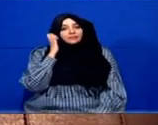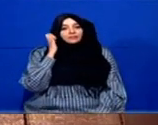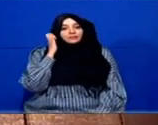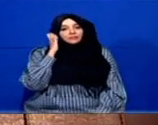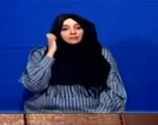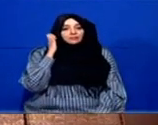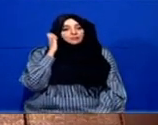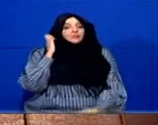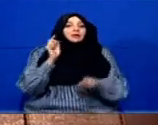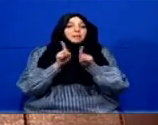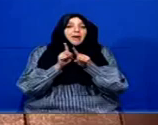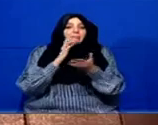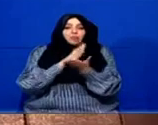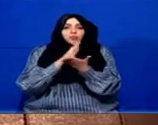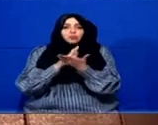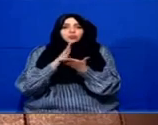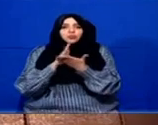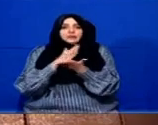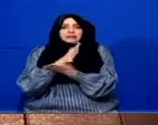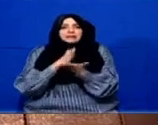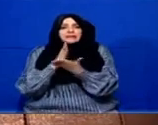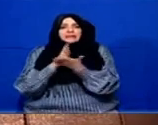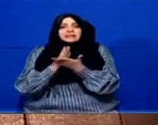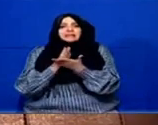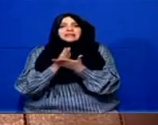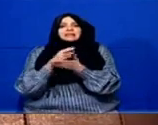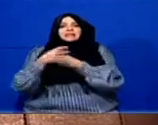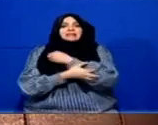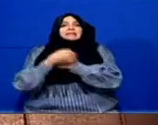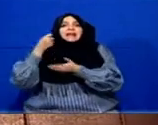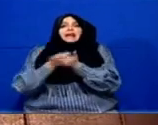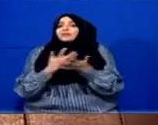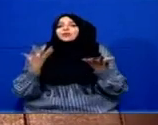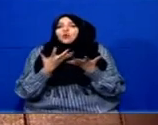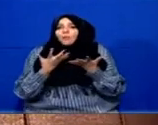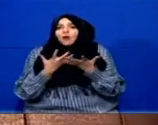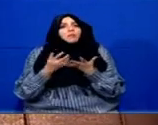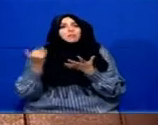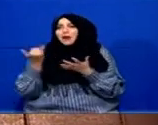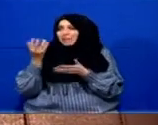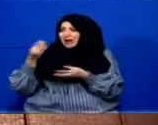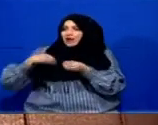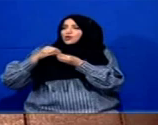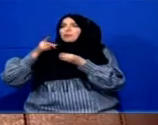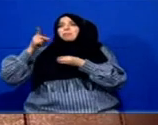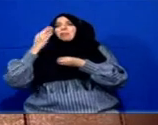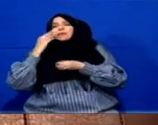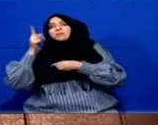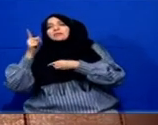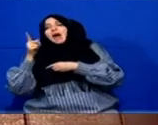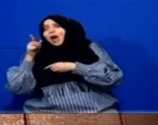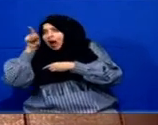اصناف الزكاه ايضا لاجتهاد لانها وردت حصرا في المد في الايه